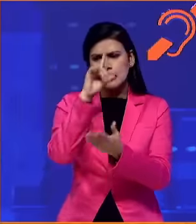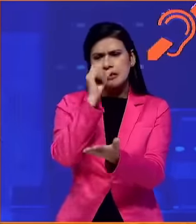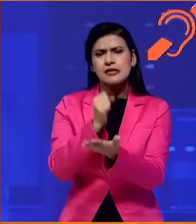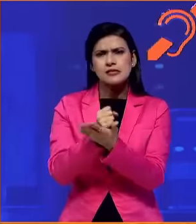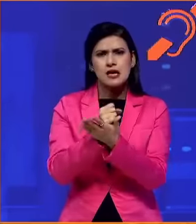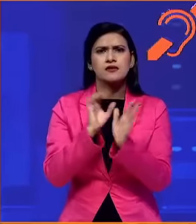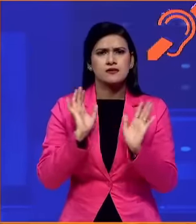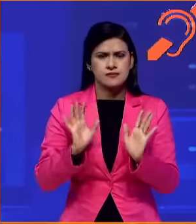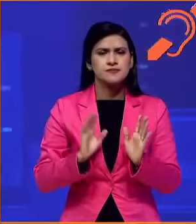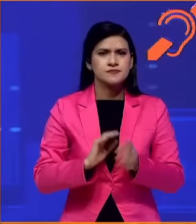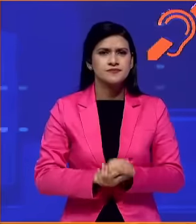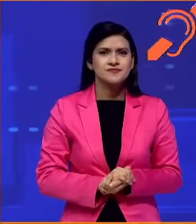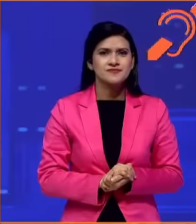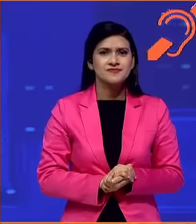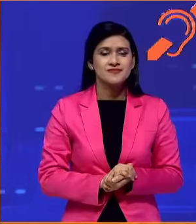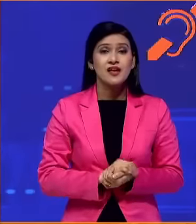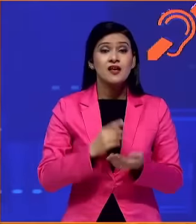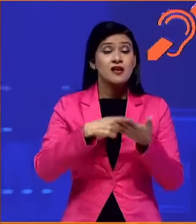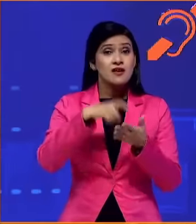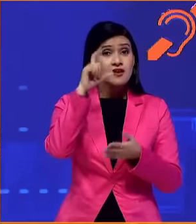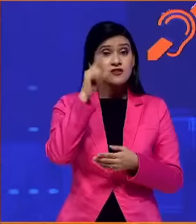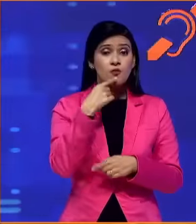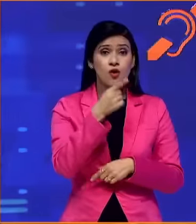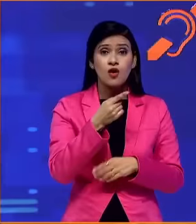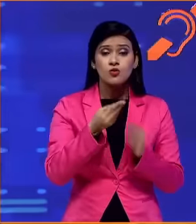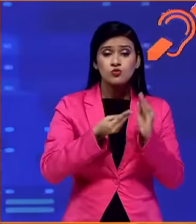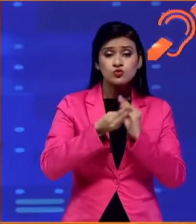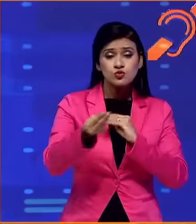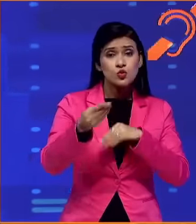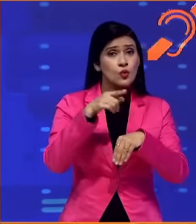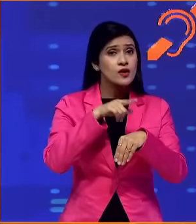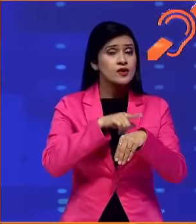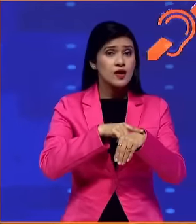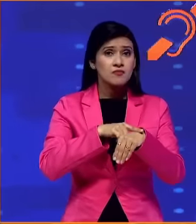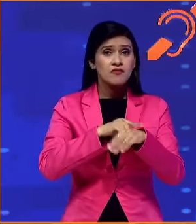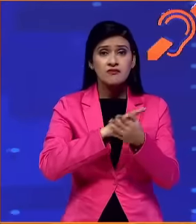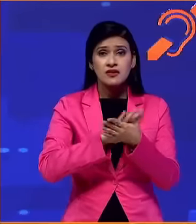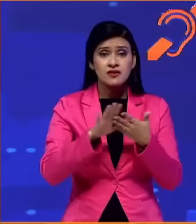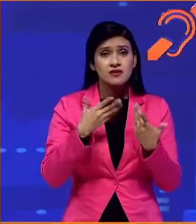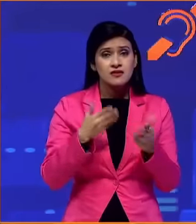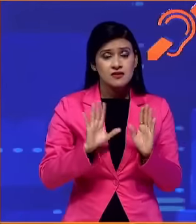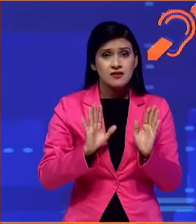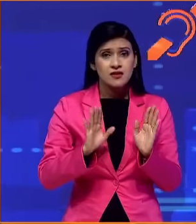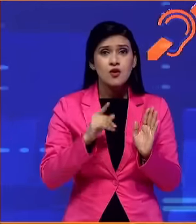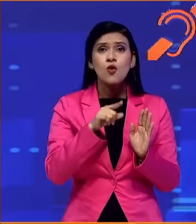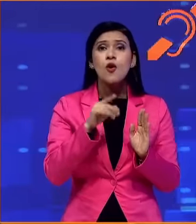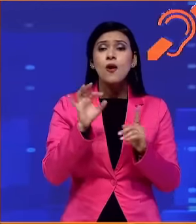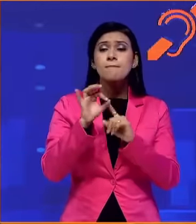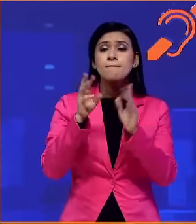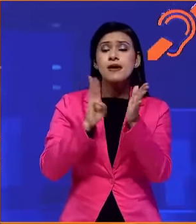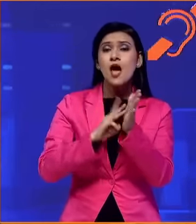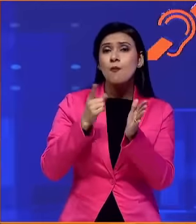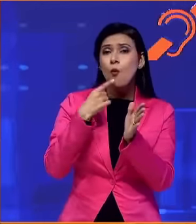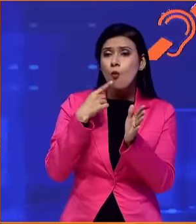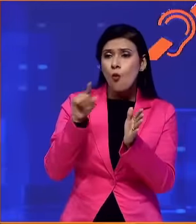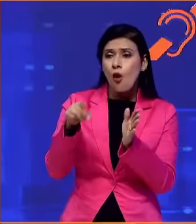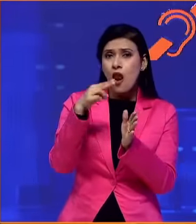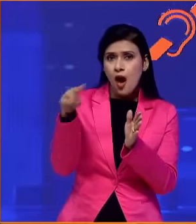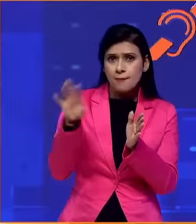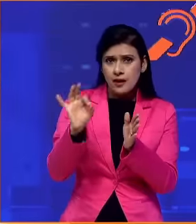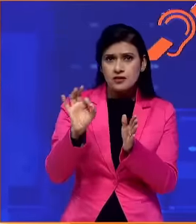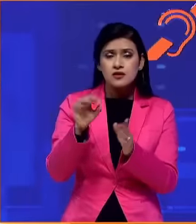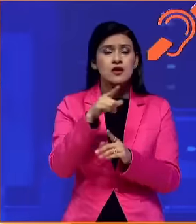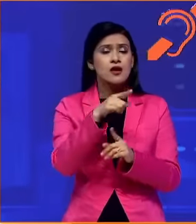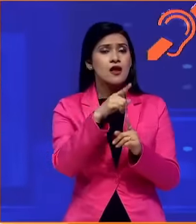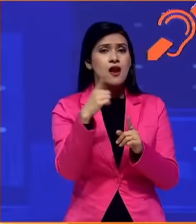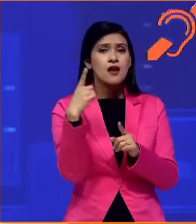आपकोइसबातकीचिंतानहींहैकि समयबहुतकमबचाहैऔर अभीतकयहतयनहींहुआहैकि इसगठबंधनकासंयोजककौनहोगा?प्रधानमंत्री पदकाउम्मीदवारकौनहोगा? नहीं,